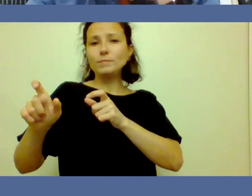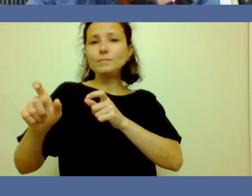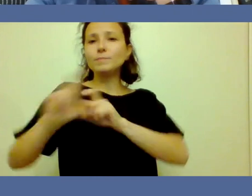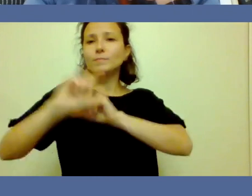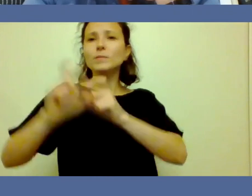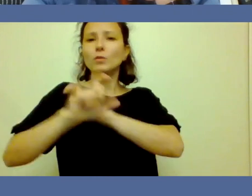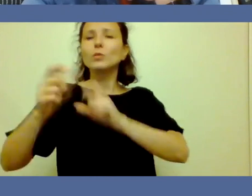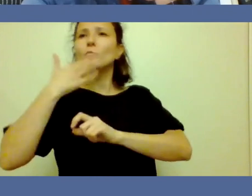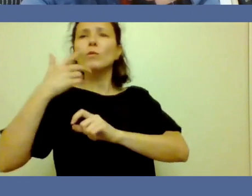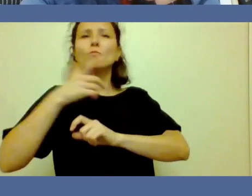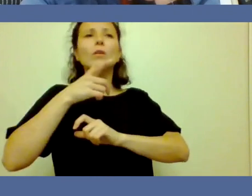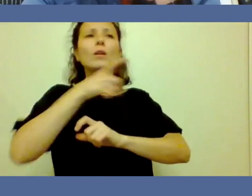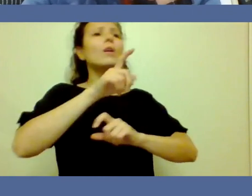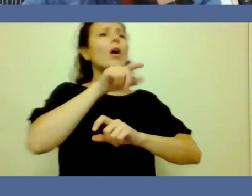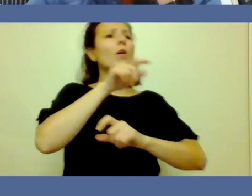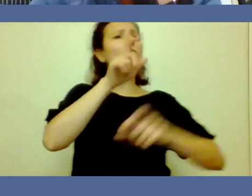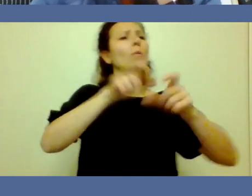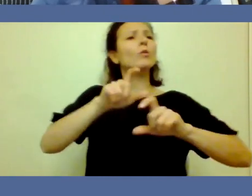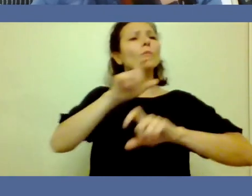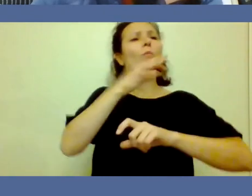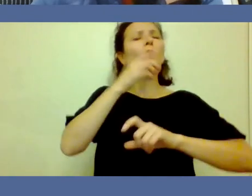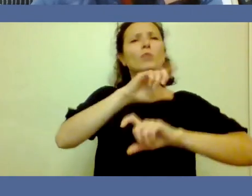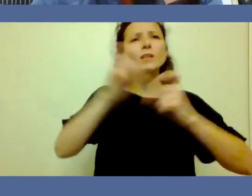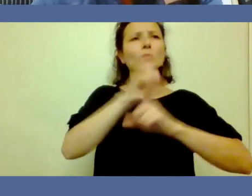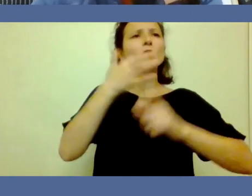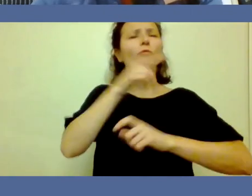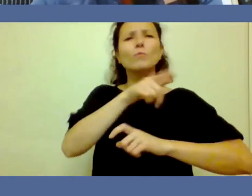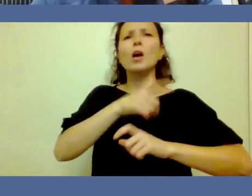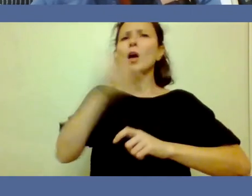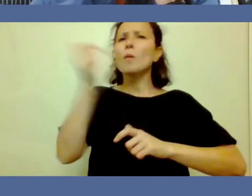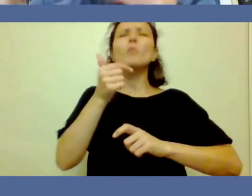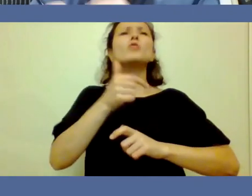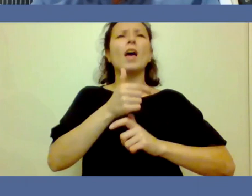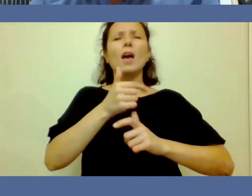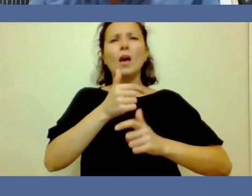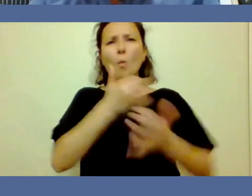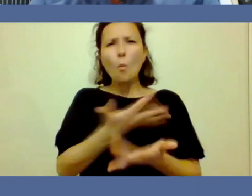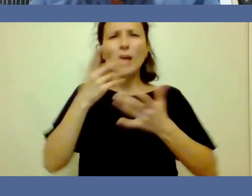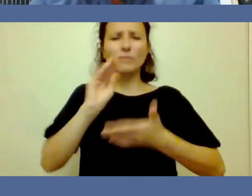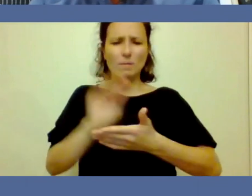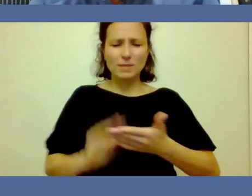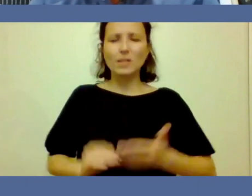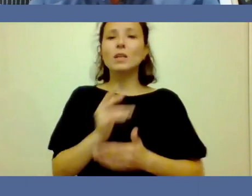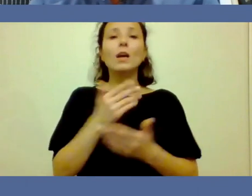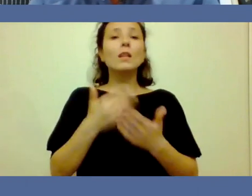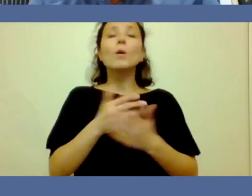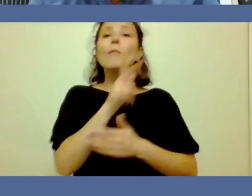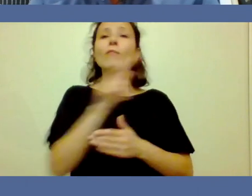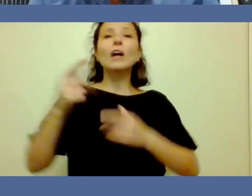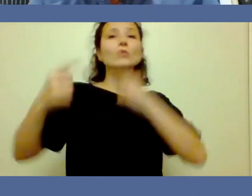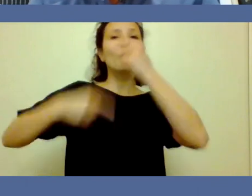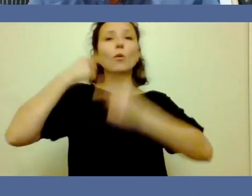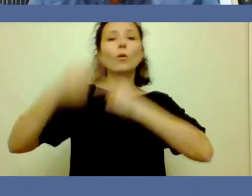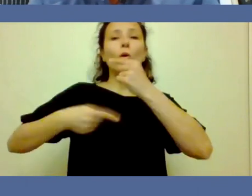że powinnam uprościć system, tak? Dlaczego? Dlatego, że w każdym pokoleniu znajdują się ludzie, którzy